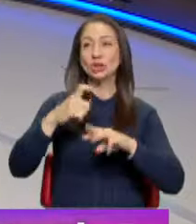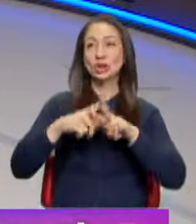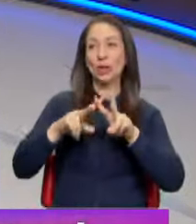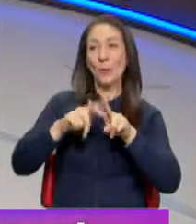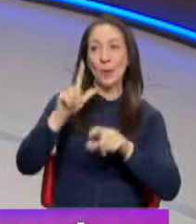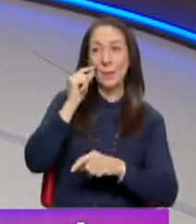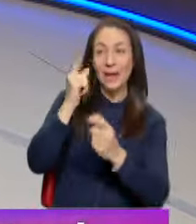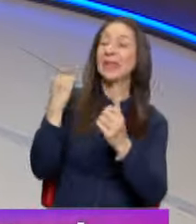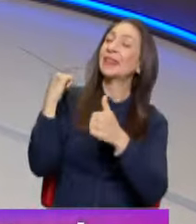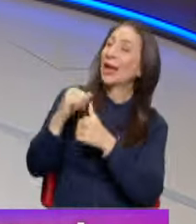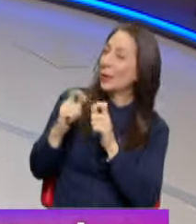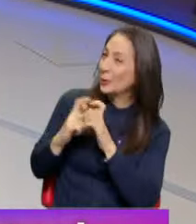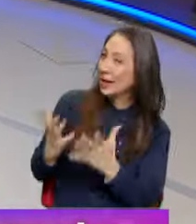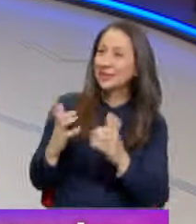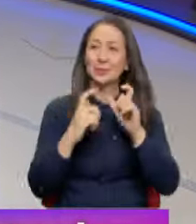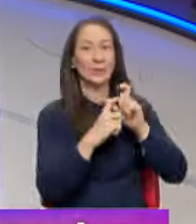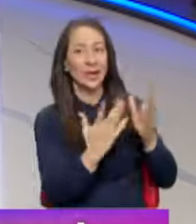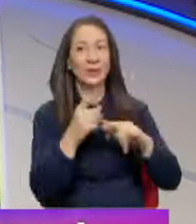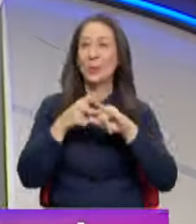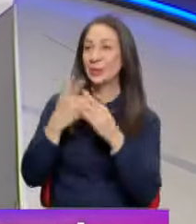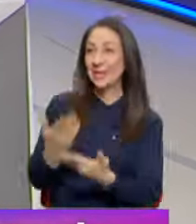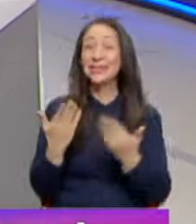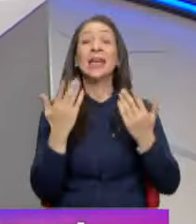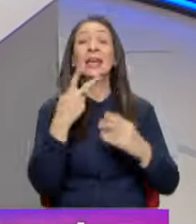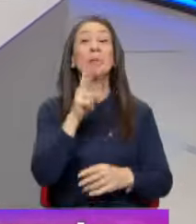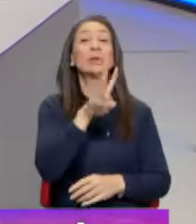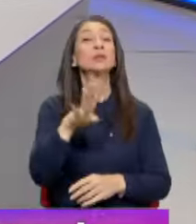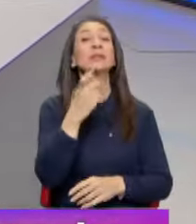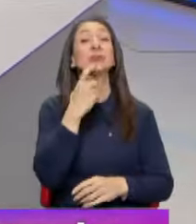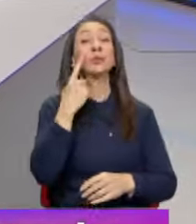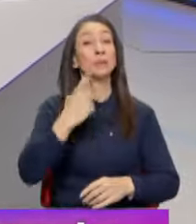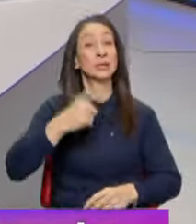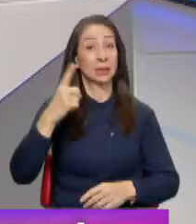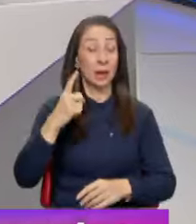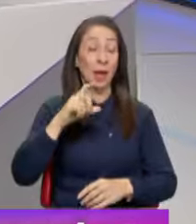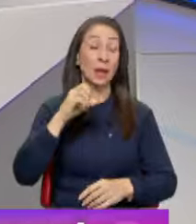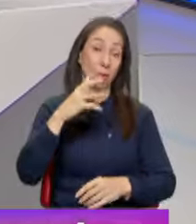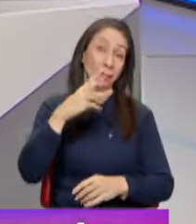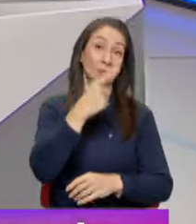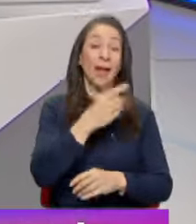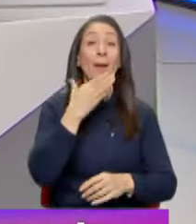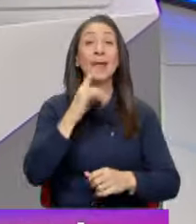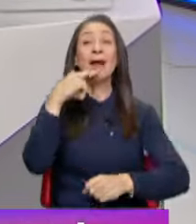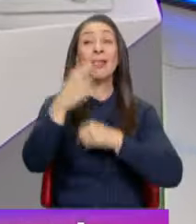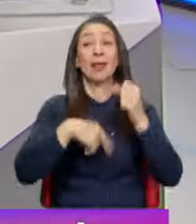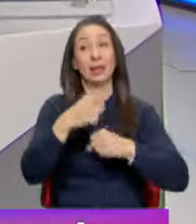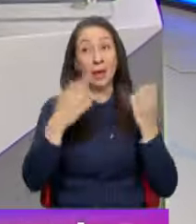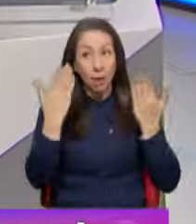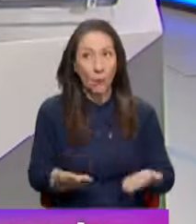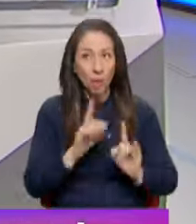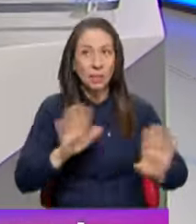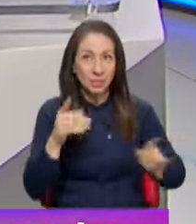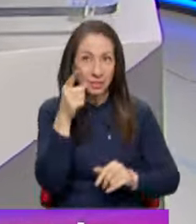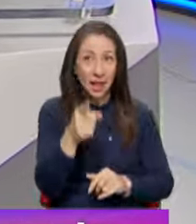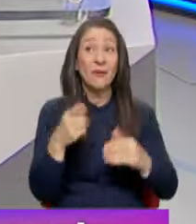enginyurt bir kez daha Günaydın efendim Hoş geldiniz 2024 senesi Cumhurbaşkanı Erdoğan tarafından emekliler senesi olarak ilan